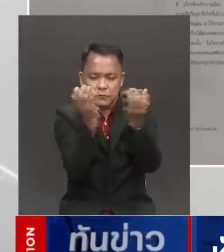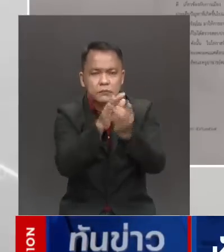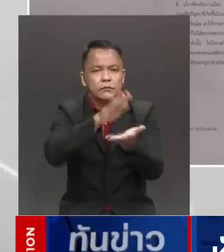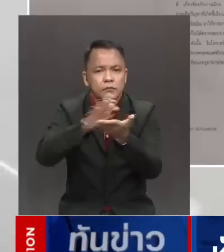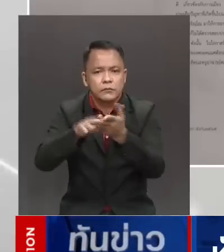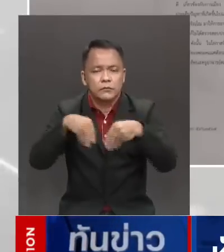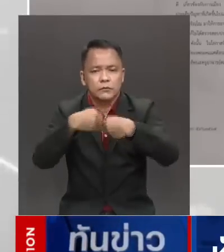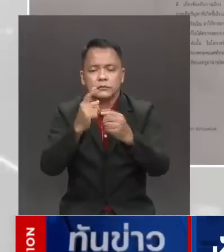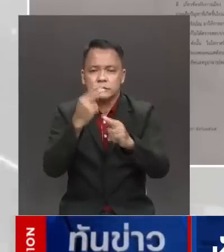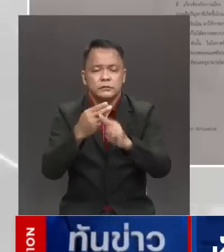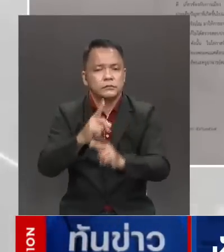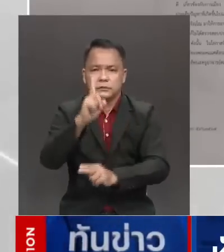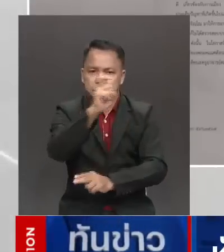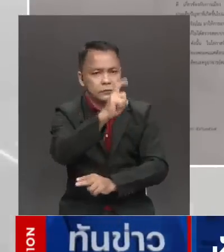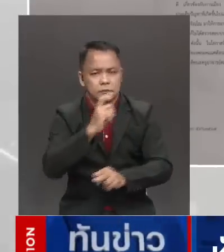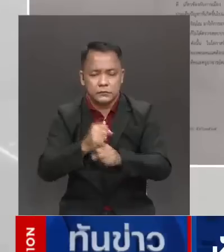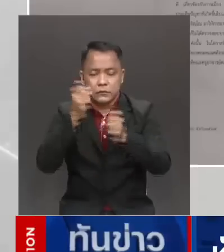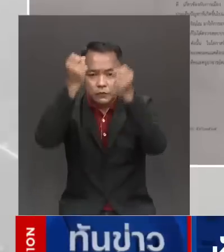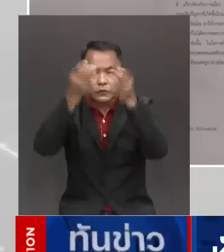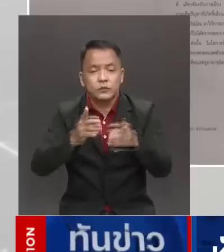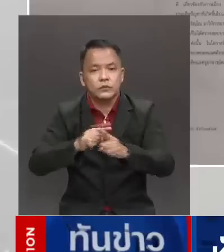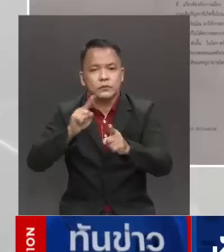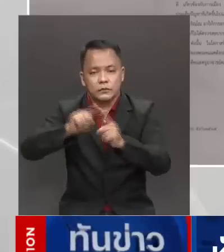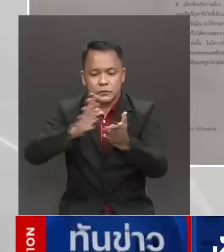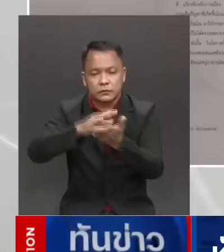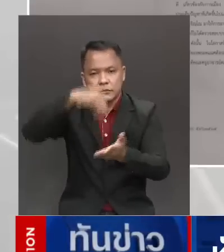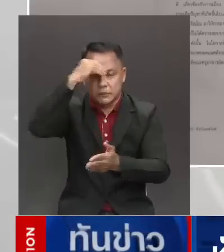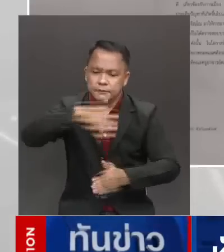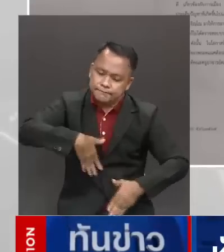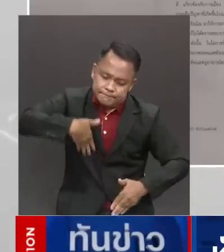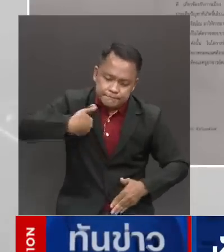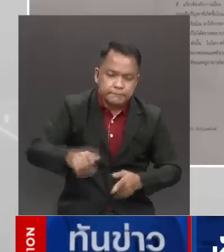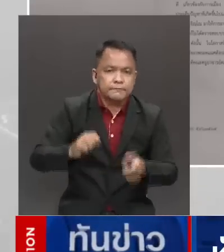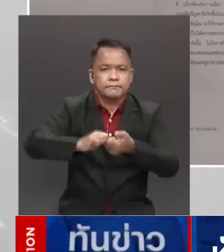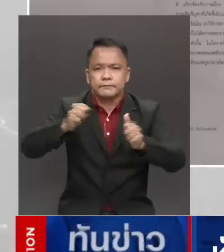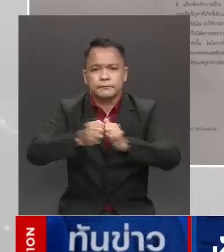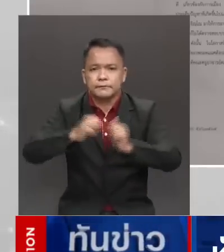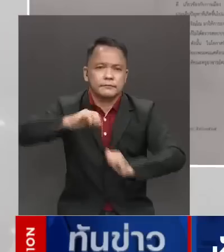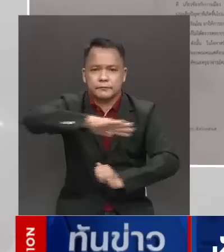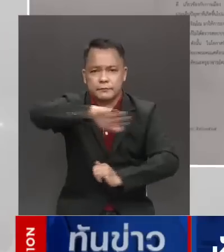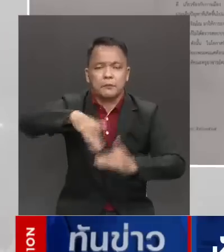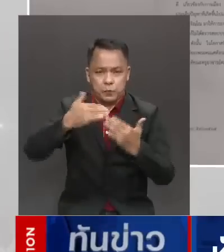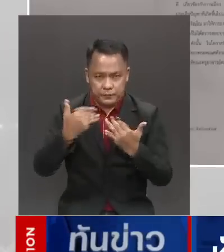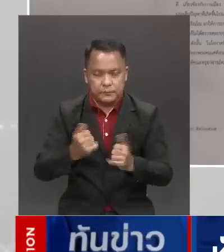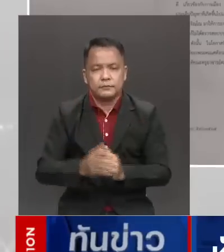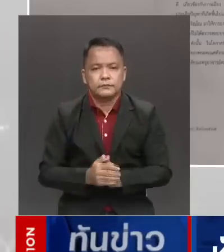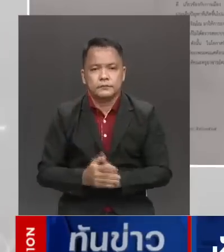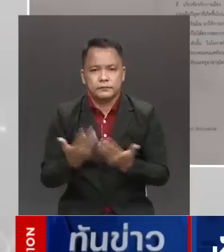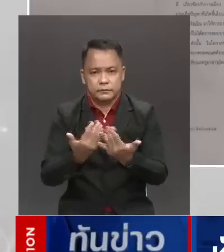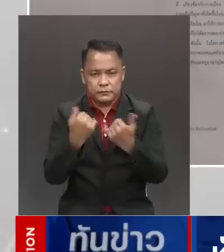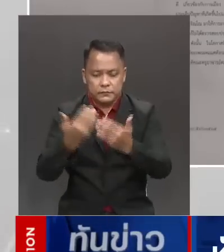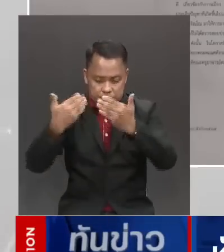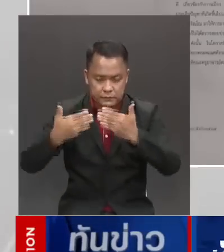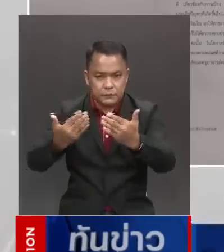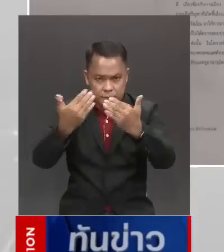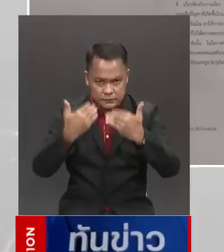งเรียนทำให้เสื่อมเสียชื่อเสียงแล้วก็ทำให้ครูบาอาจารย์รวมถึงนักเรียนไม่มีความสุขกับประเด็นปัญหาที่เกิดขึ้นในครั้งนี้ครับ ค่ะแล้วในเวลาต่อ